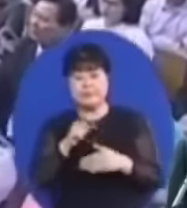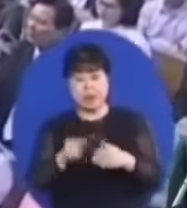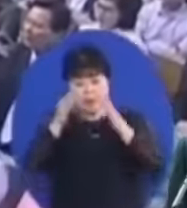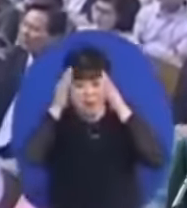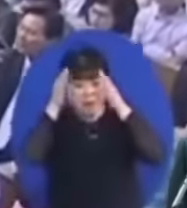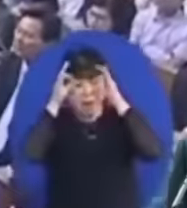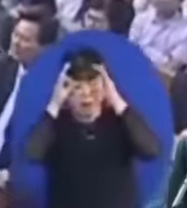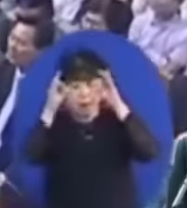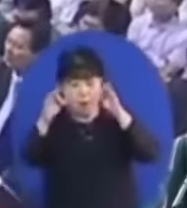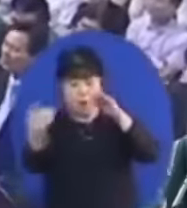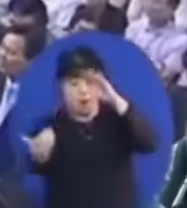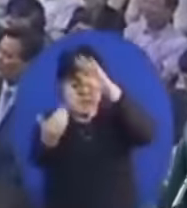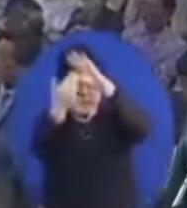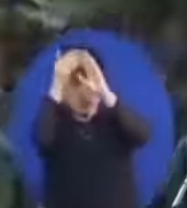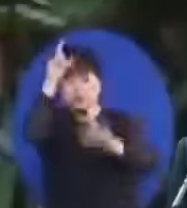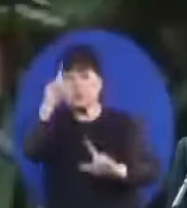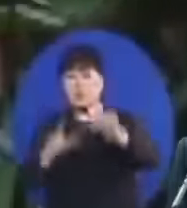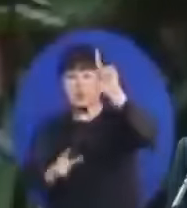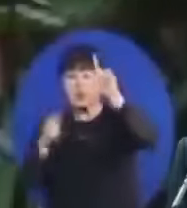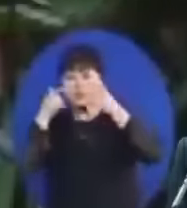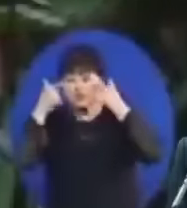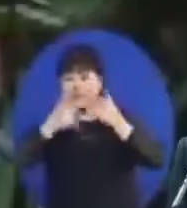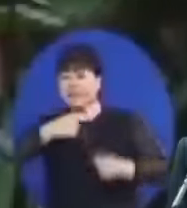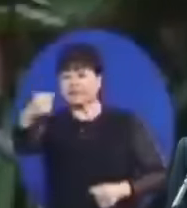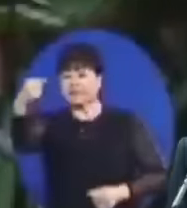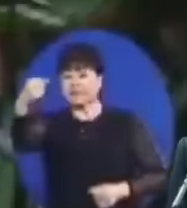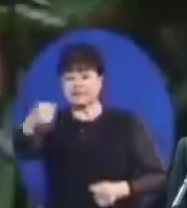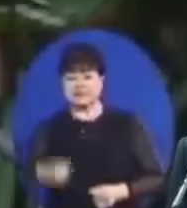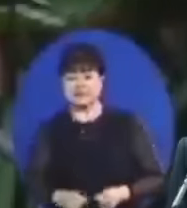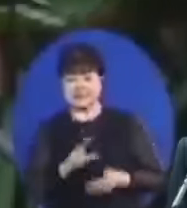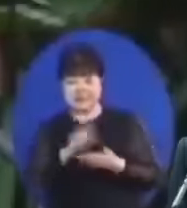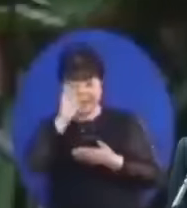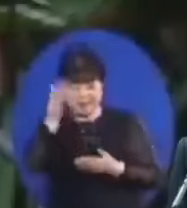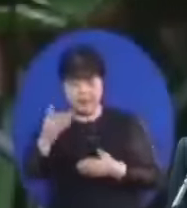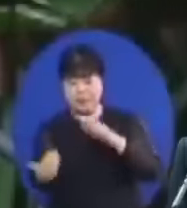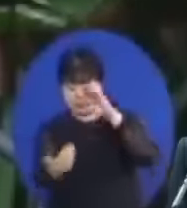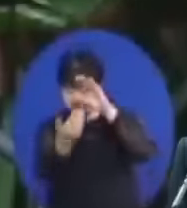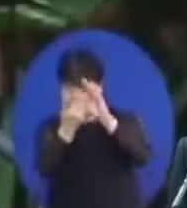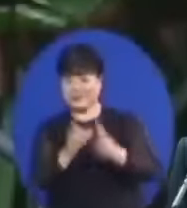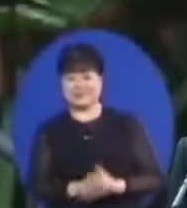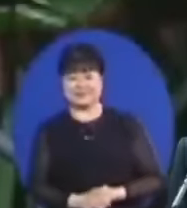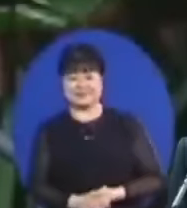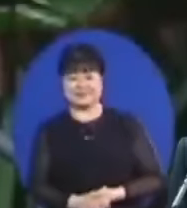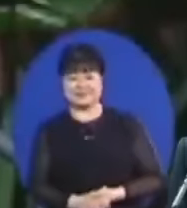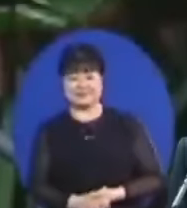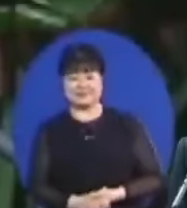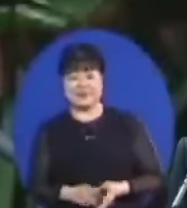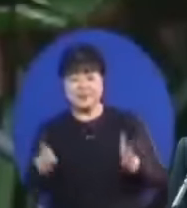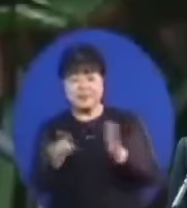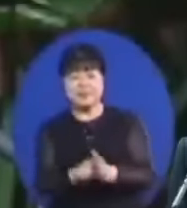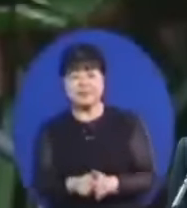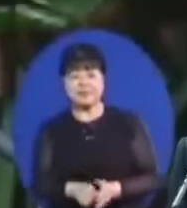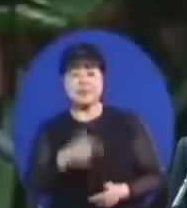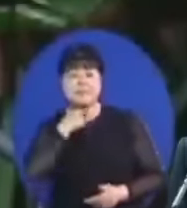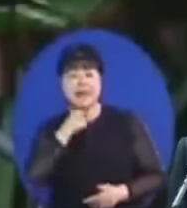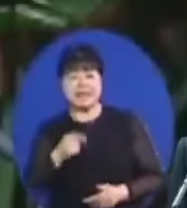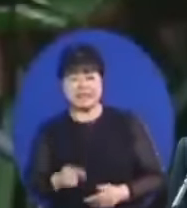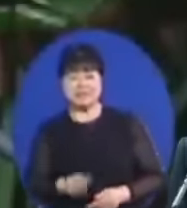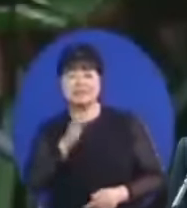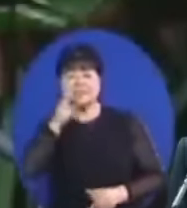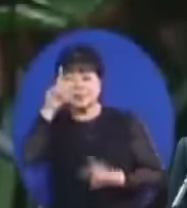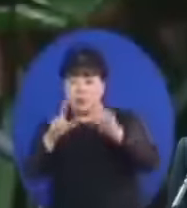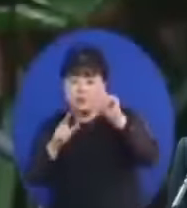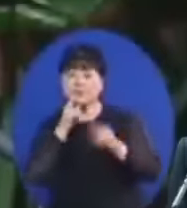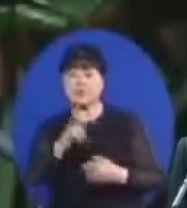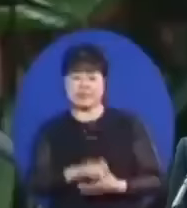바라보고 이루어진 모습을 마음에 분명히 가지면 때가 오면 그것이 이루어진다고 말한 것입니다. 믿음은 바라는 것들의 실상이라고